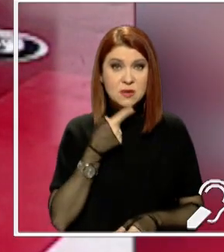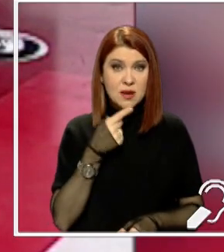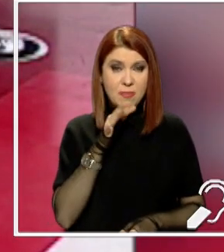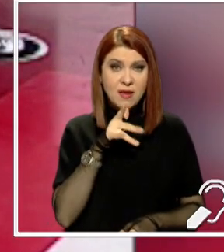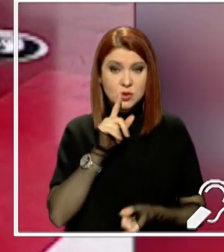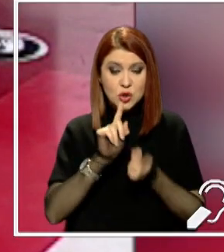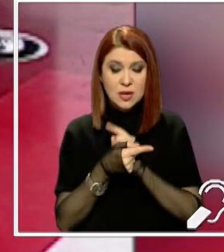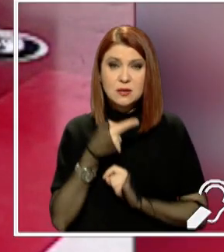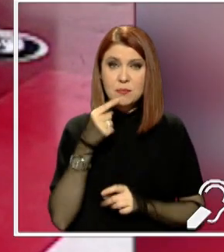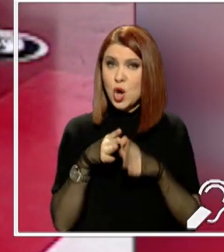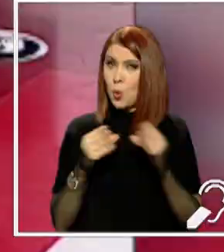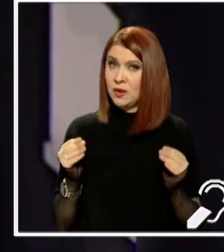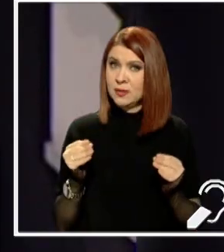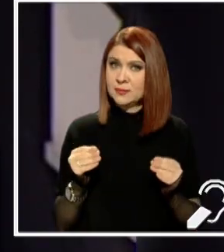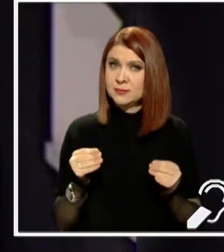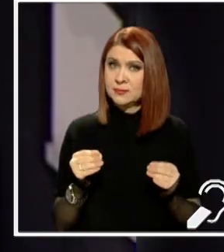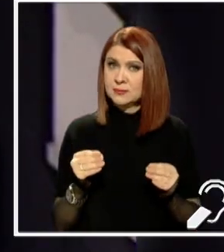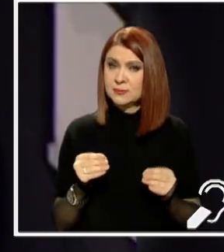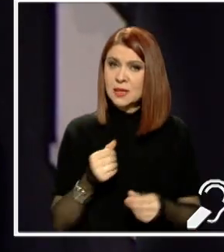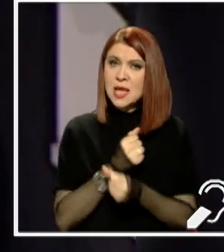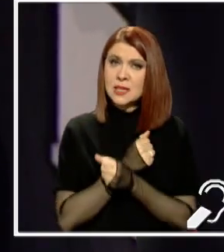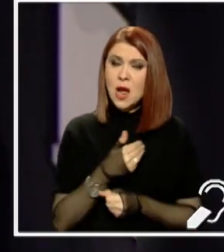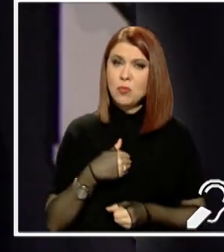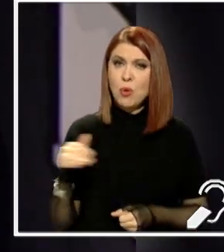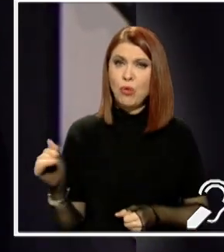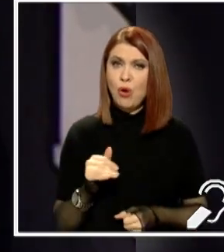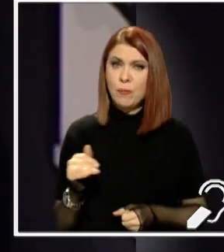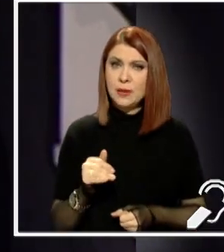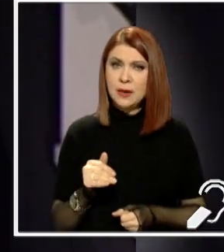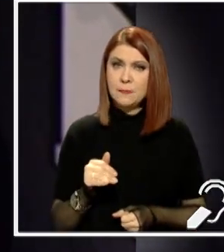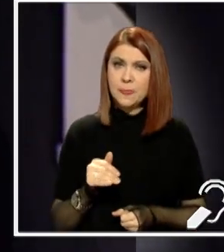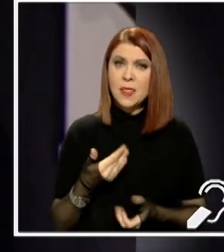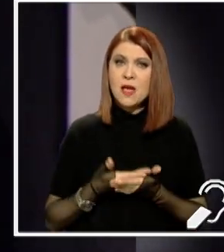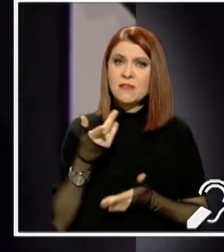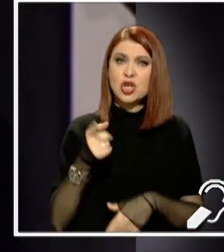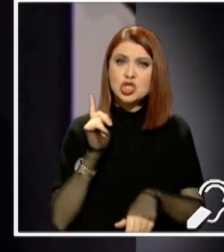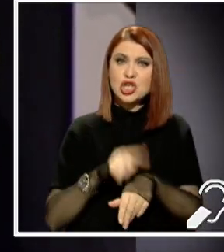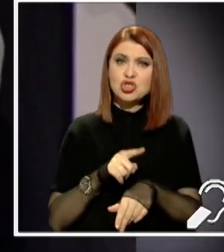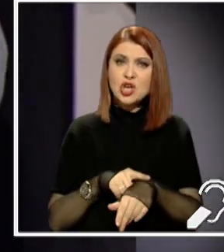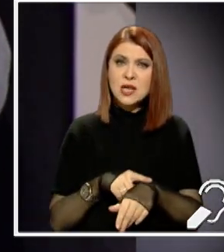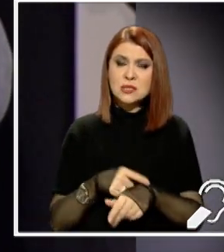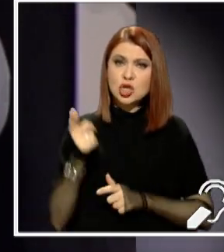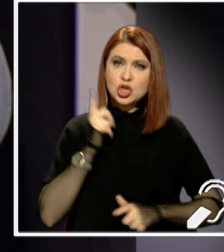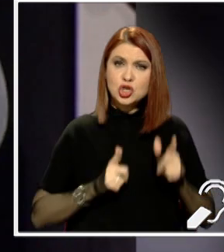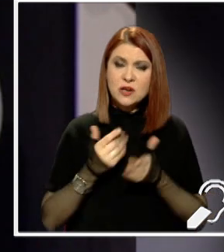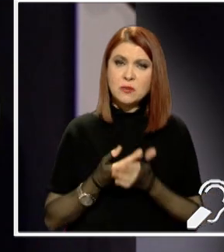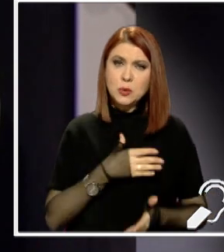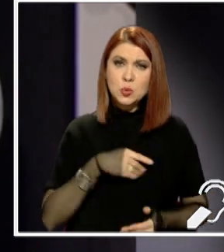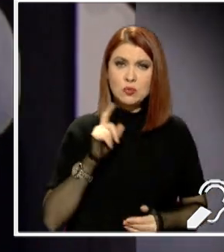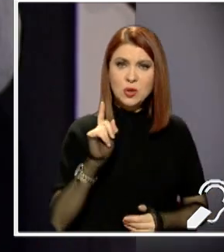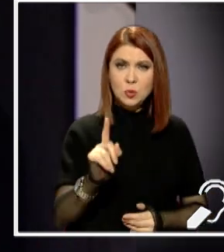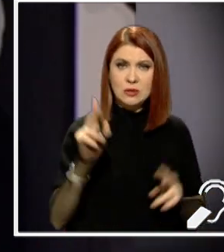idiș, tradusă în românește: dragul meu copil, fie acest ceas o jertfă pentru sufletul